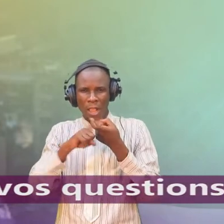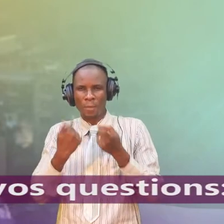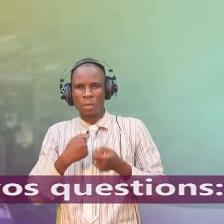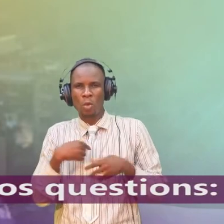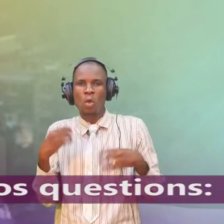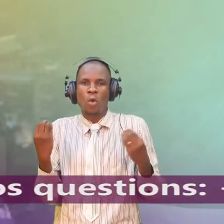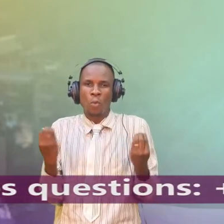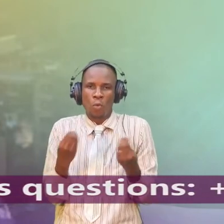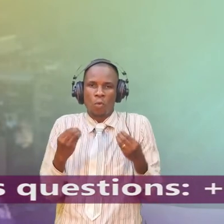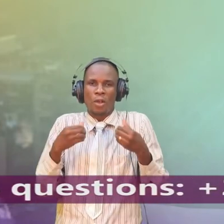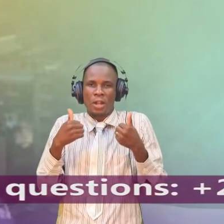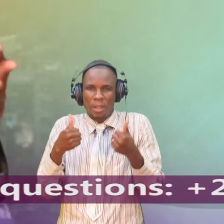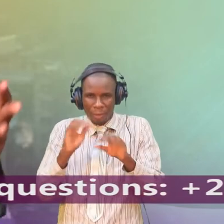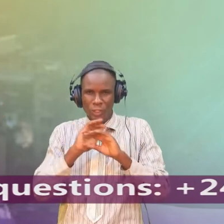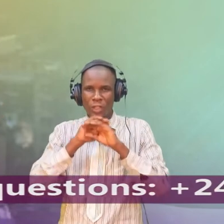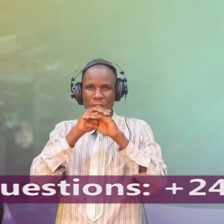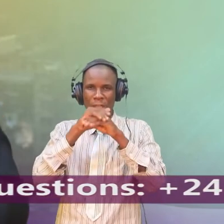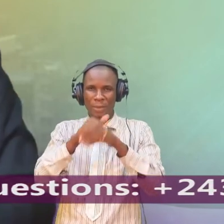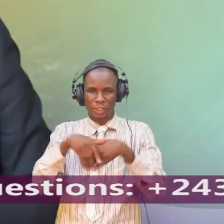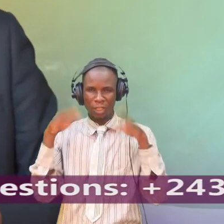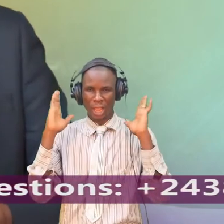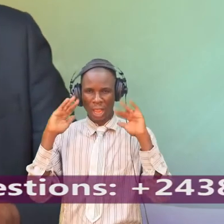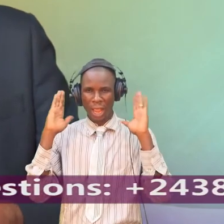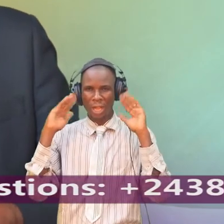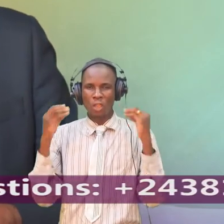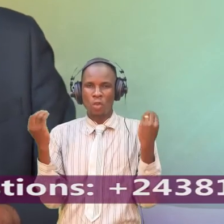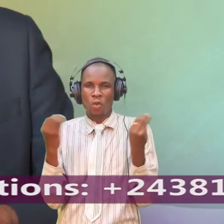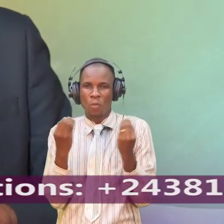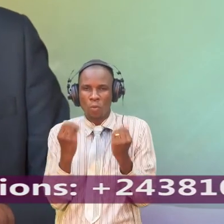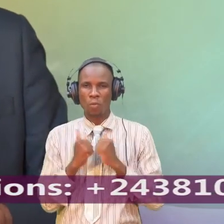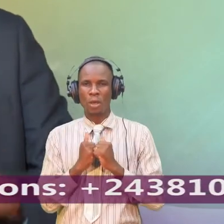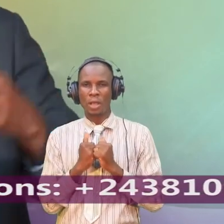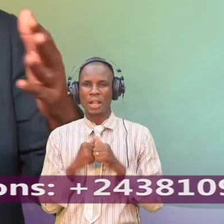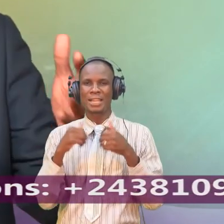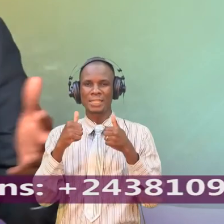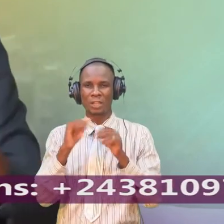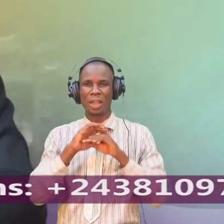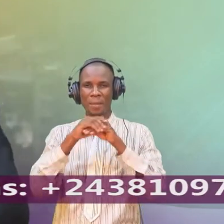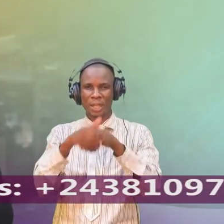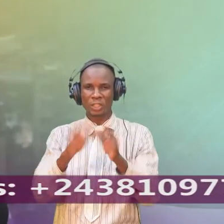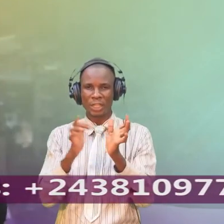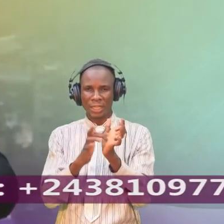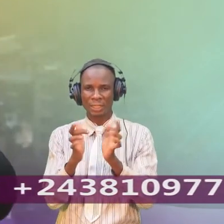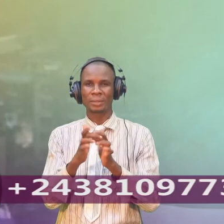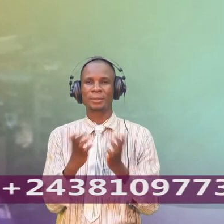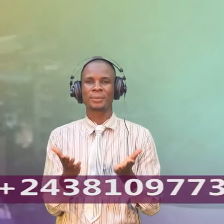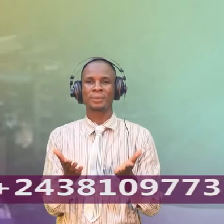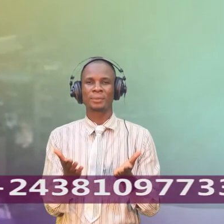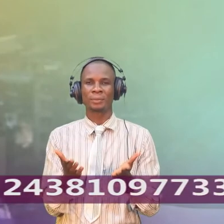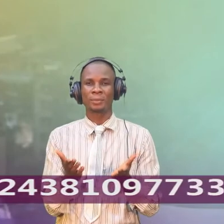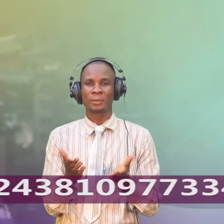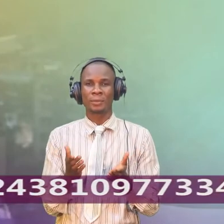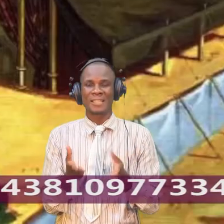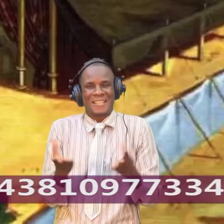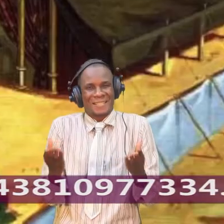kwa ajili ya wanadamu. Et c'est la même chose que nous revoyons dans le sang. Ndio maana tunaona pia katika hema takatifu. Wakati wana